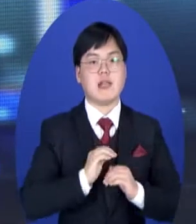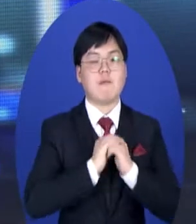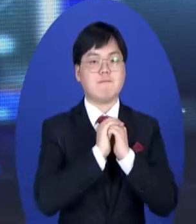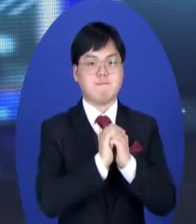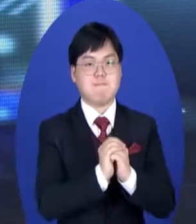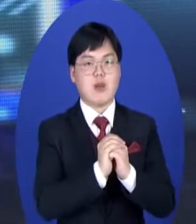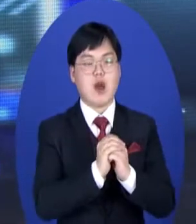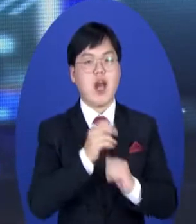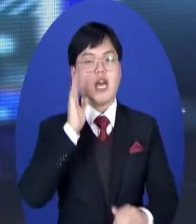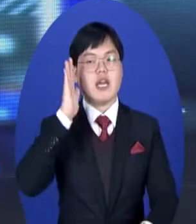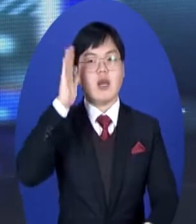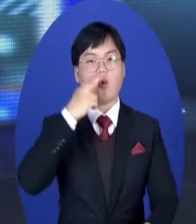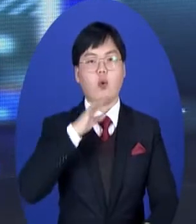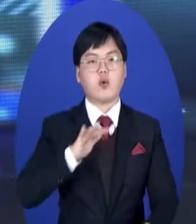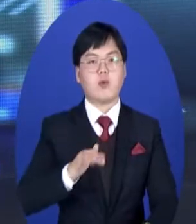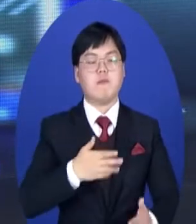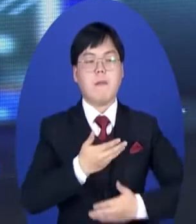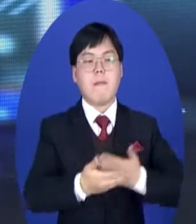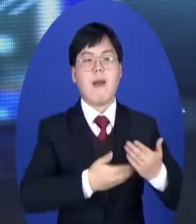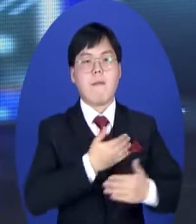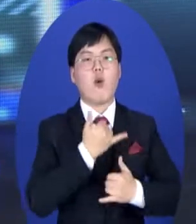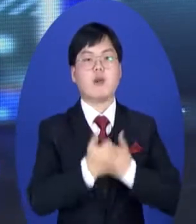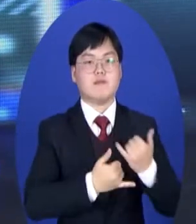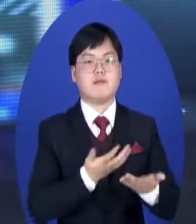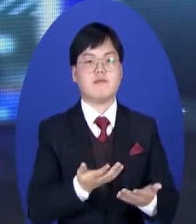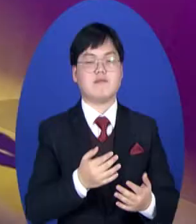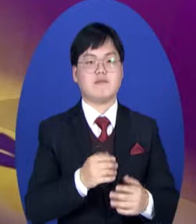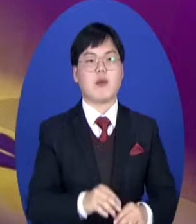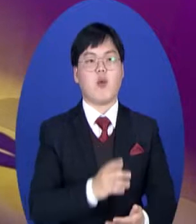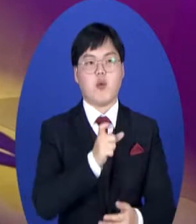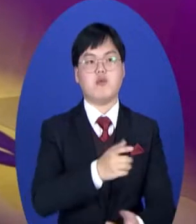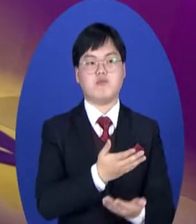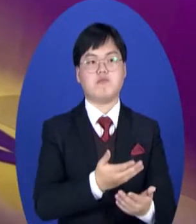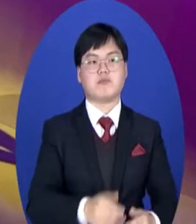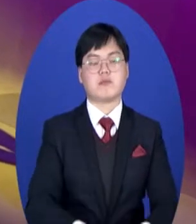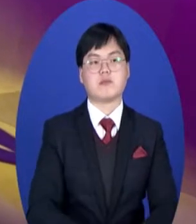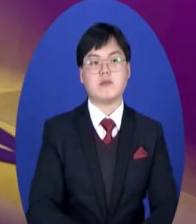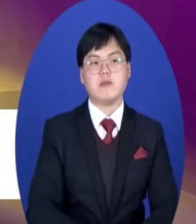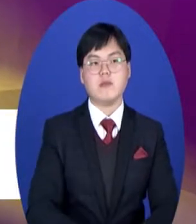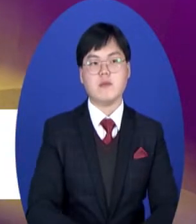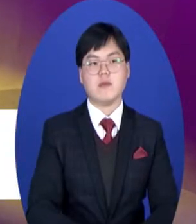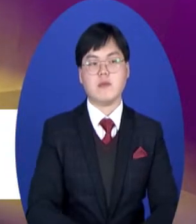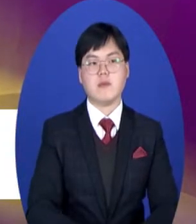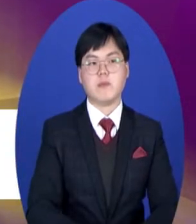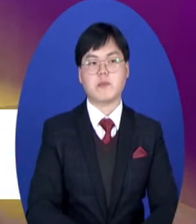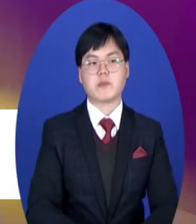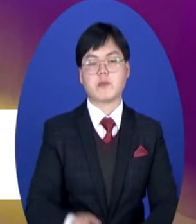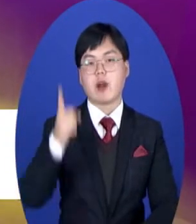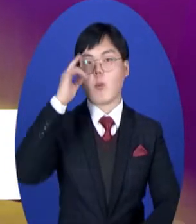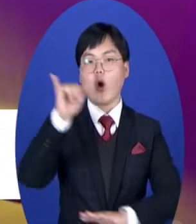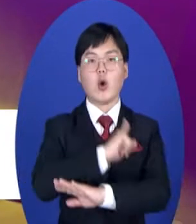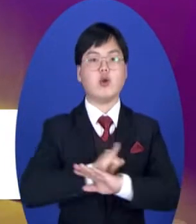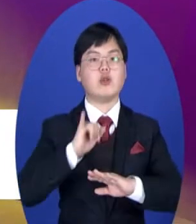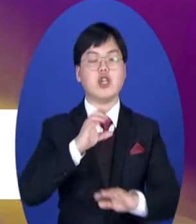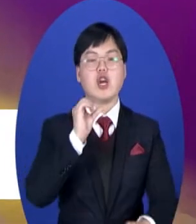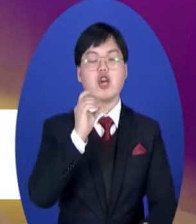соёлын өвийг үр хойчтой өвлүүлэн түгэн дэлгэрүүлж байгаа юм а. Эй, хөхмөнгөн тэнгэрийн агаараа. Энэ бол Монгол Улсын тэргүүн